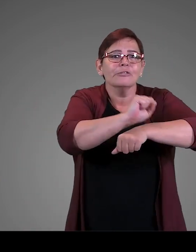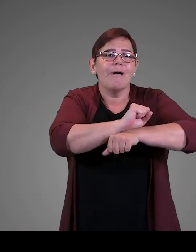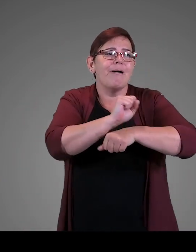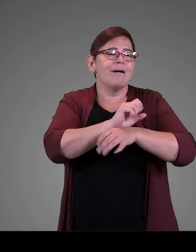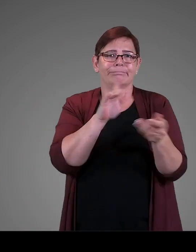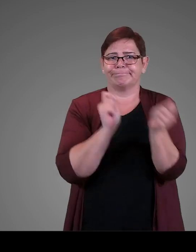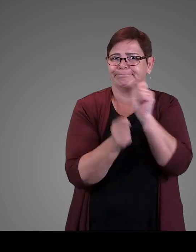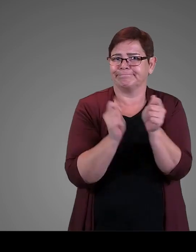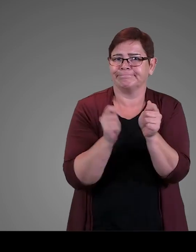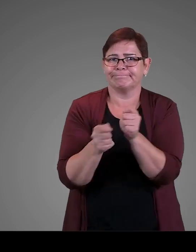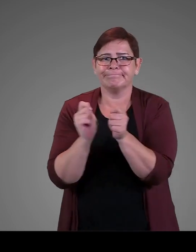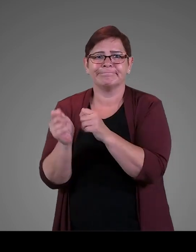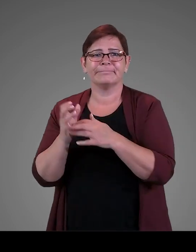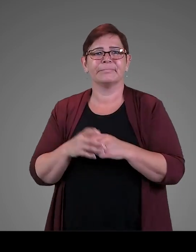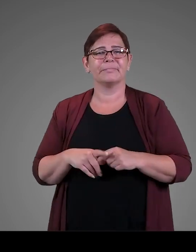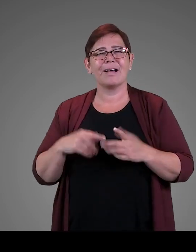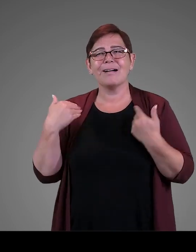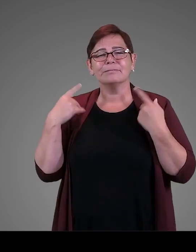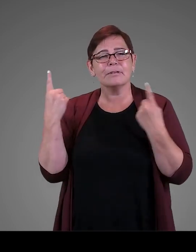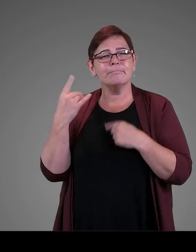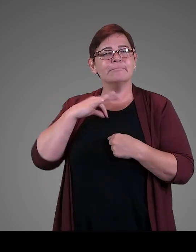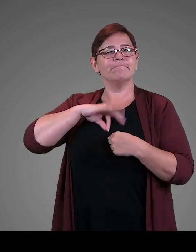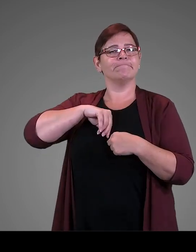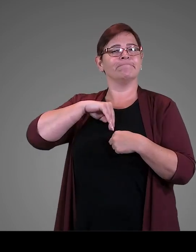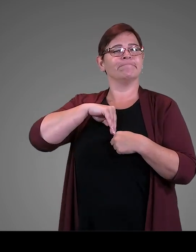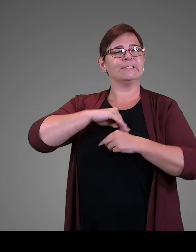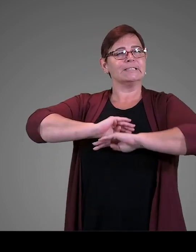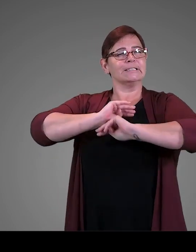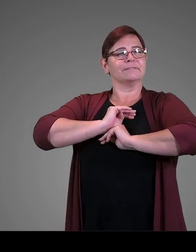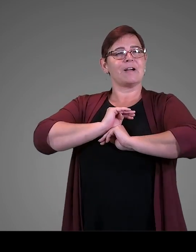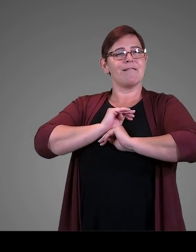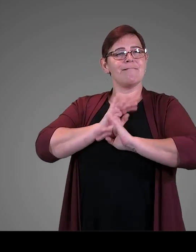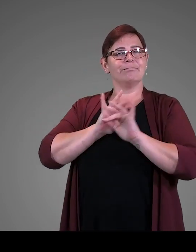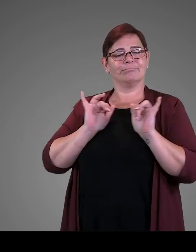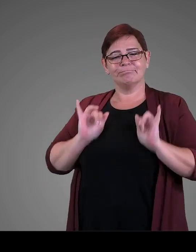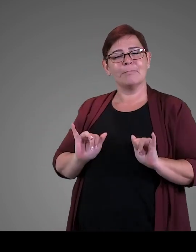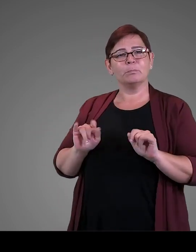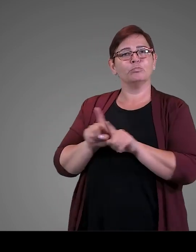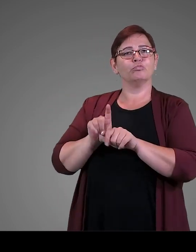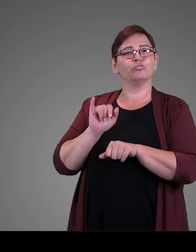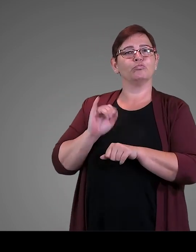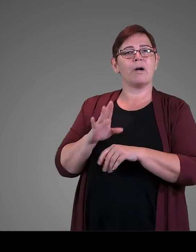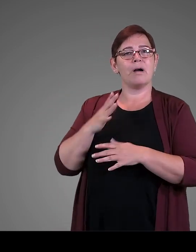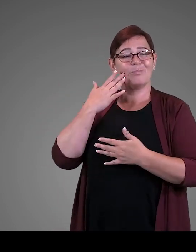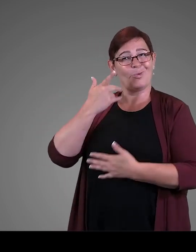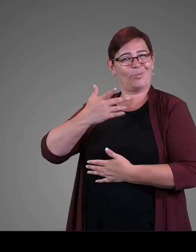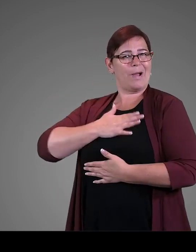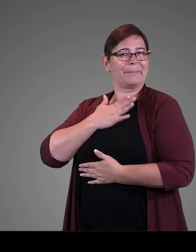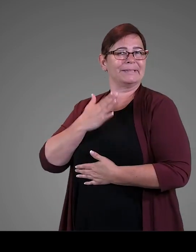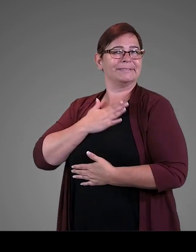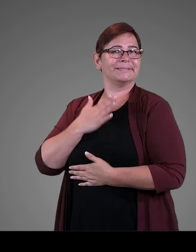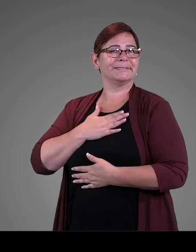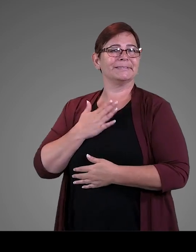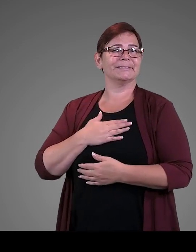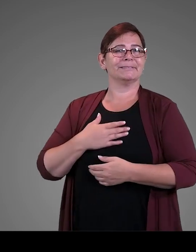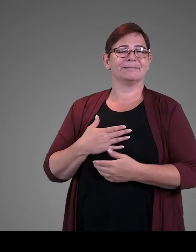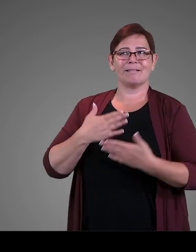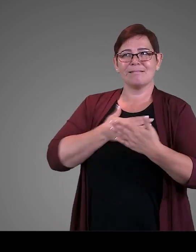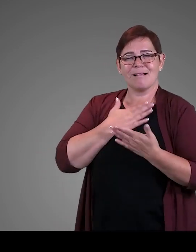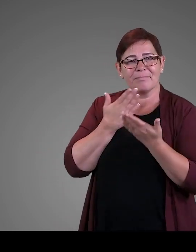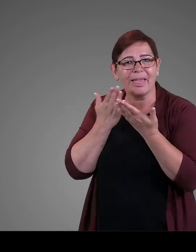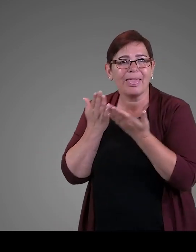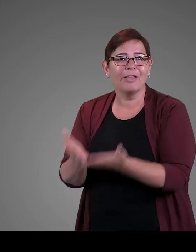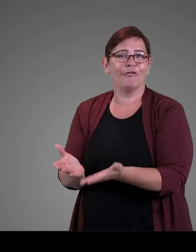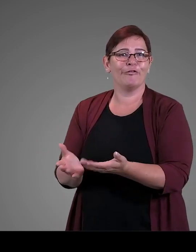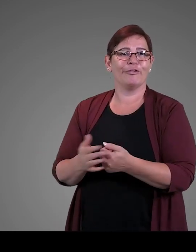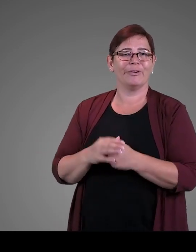et de travail. Mais il y a une satisfaction à rester dans le même travail quand on est content, heureux d'y être,